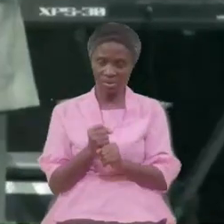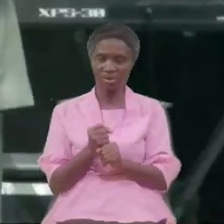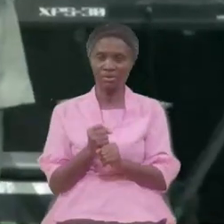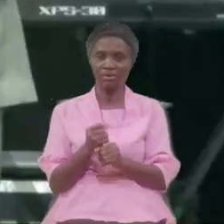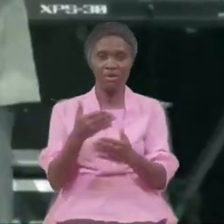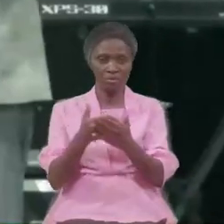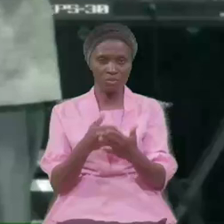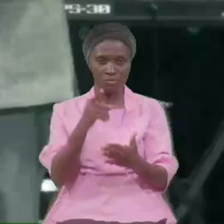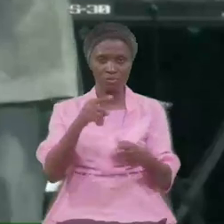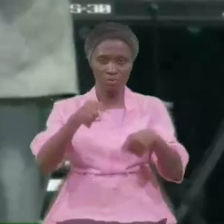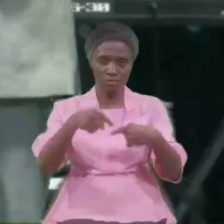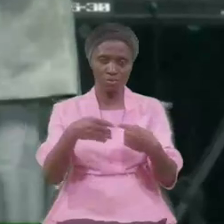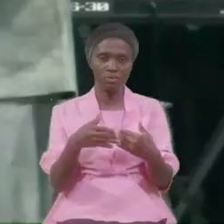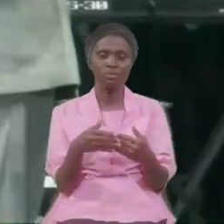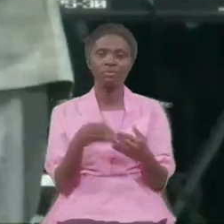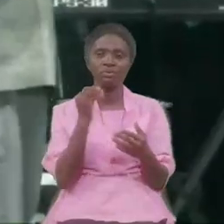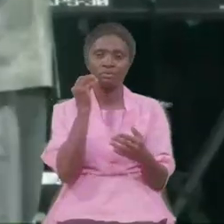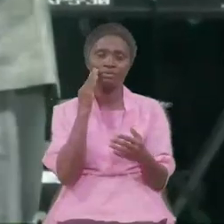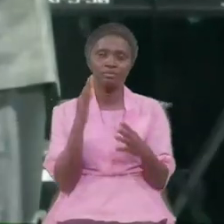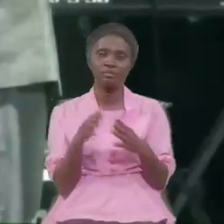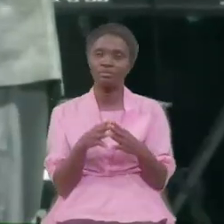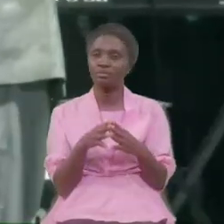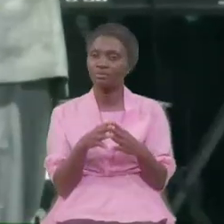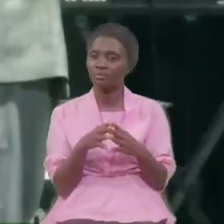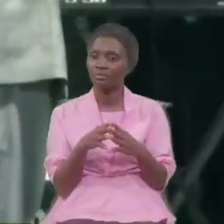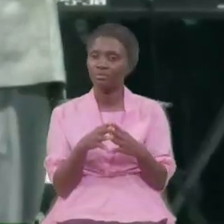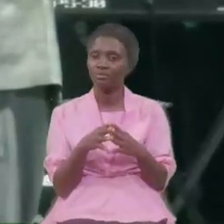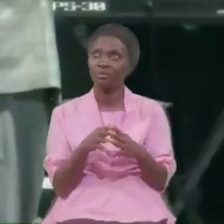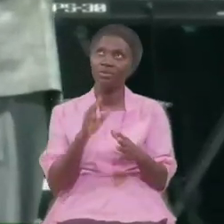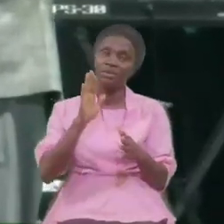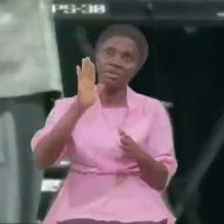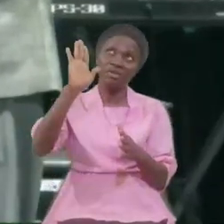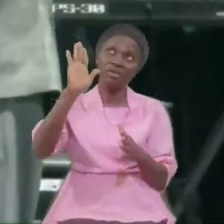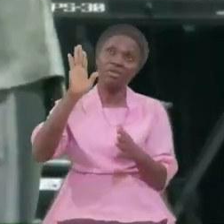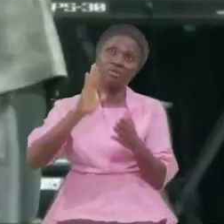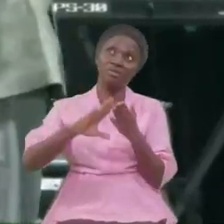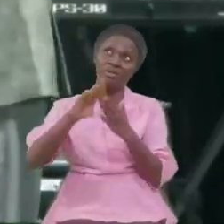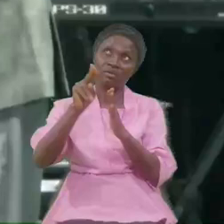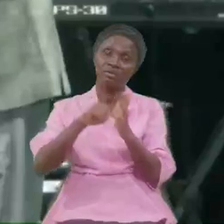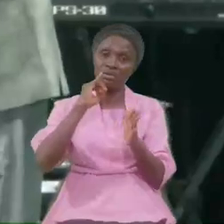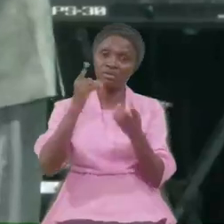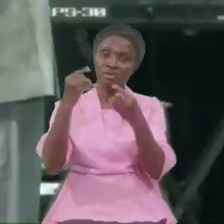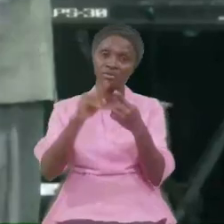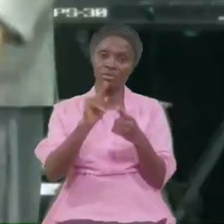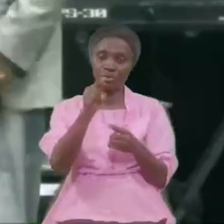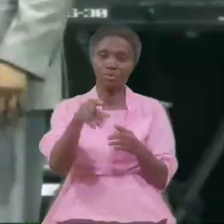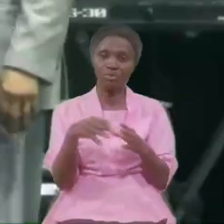Recevez le salut avant de rentrer. Son pardon vous parviendra.